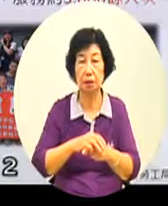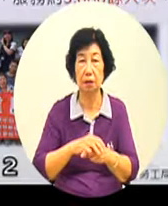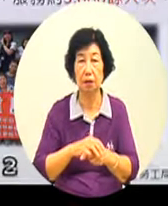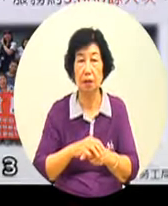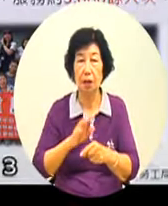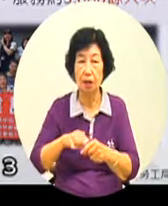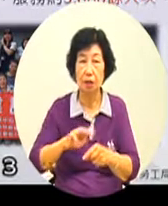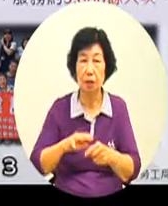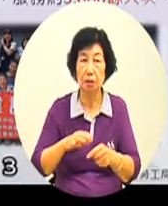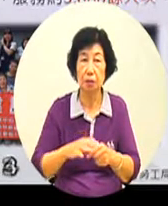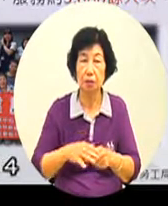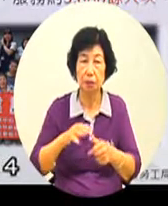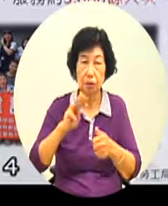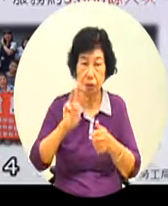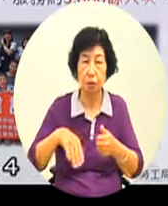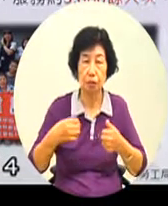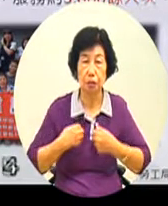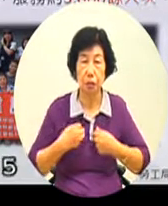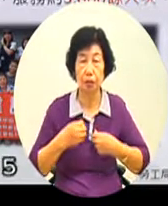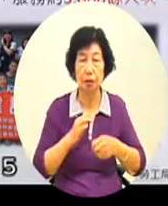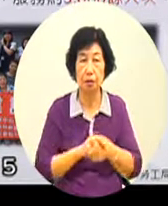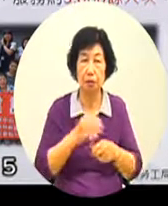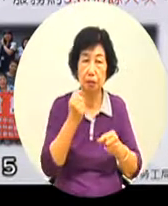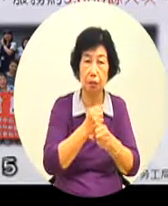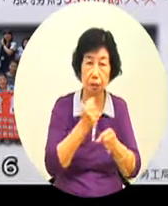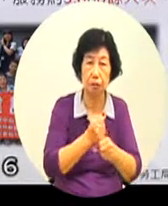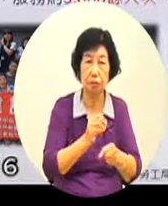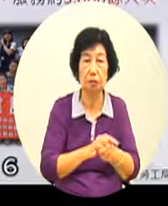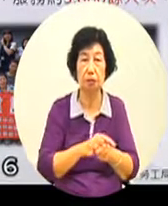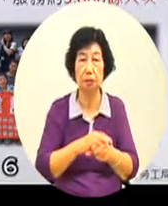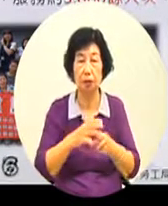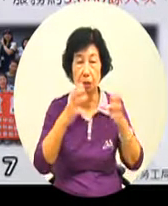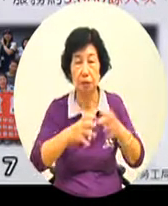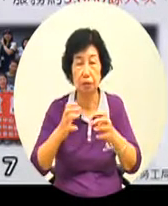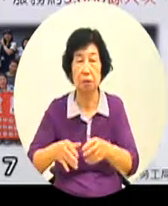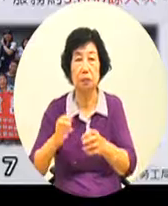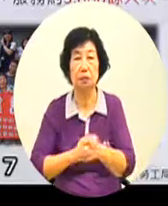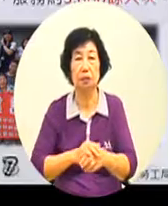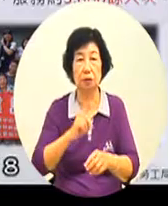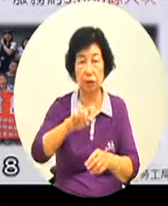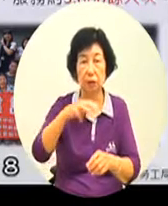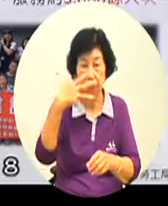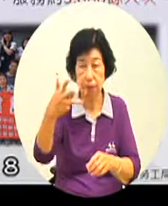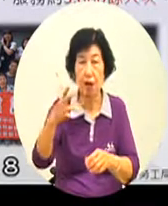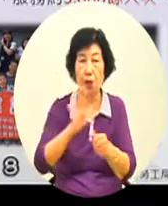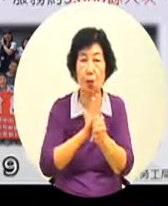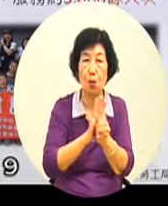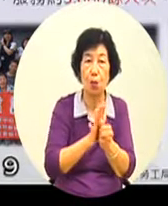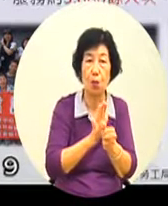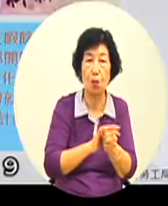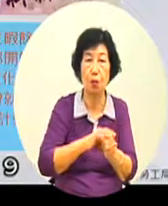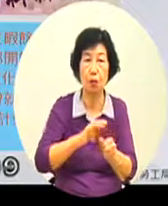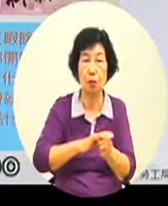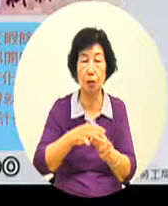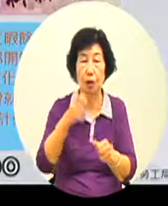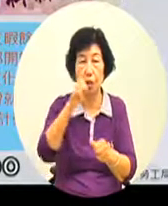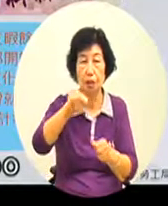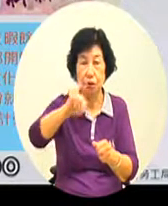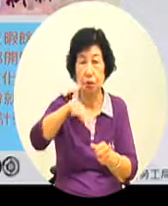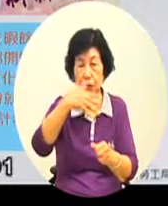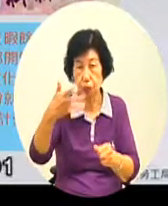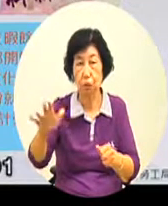事多元管道公益活动，我们也办理了18场，服务了3600多个人次。那高雄市劳工局